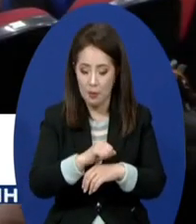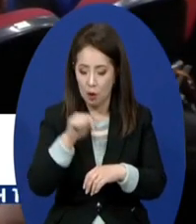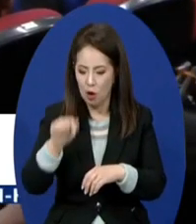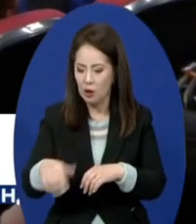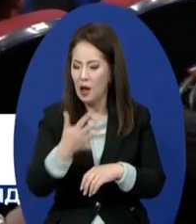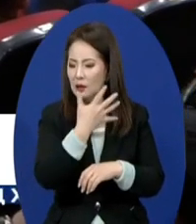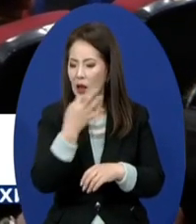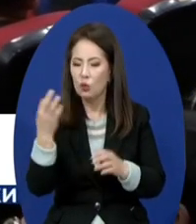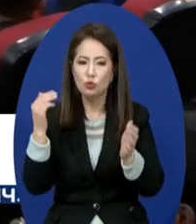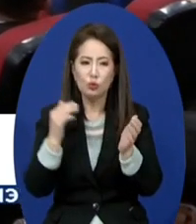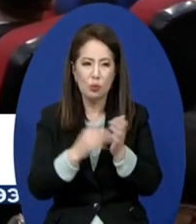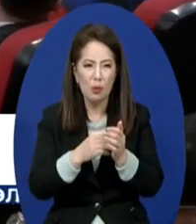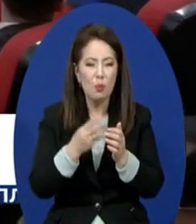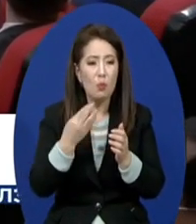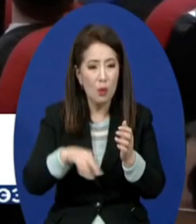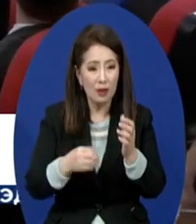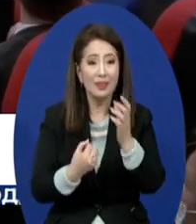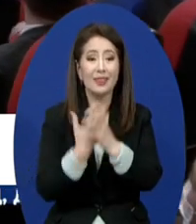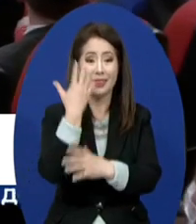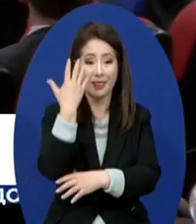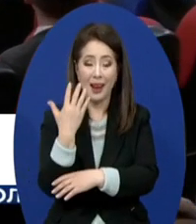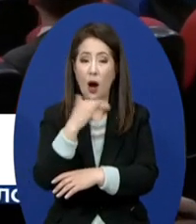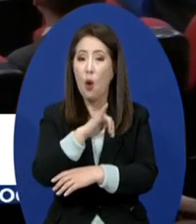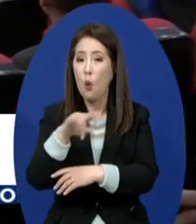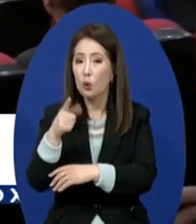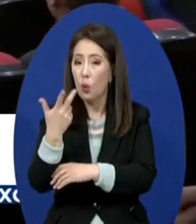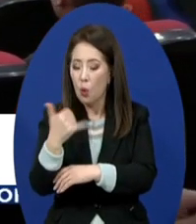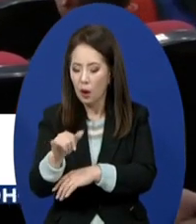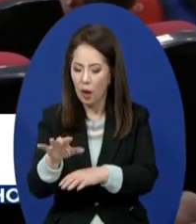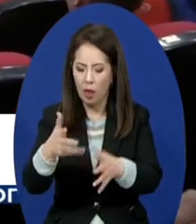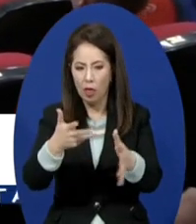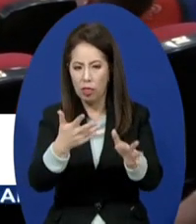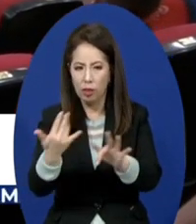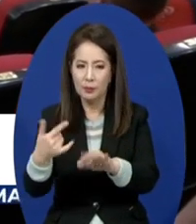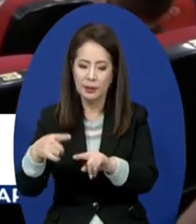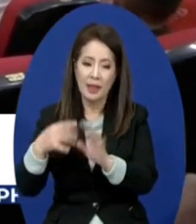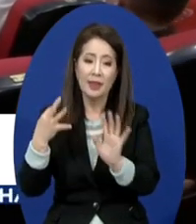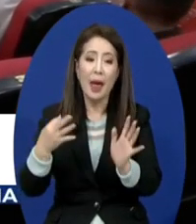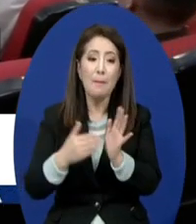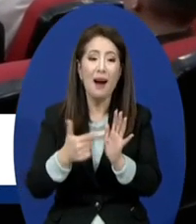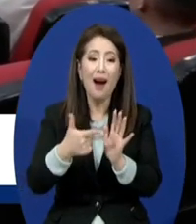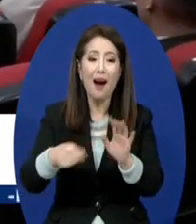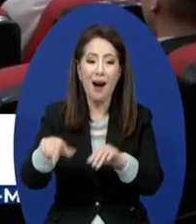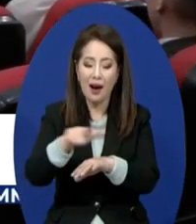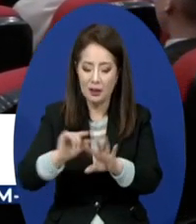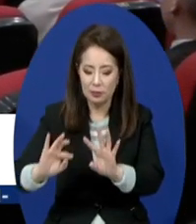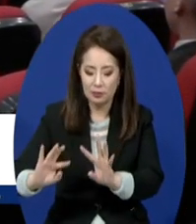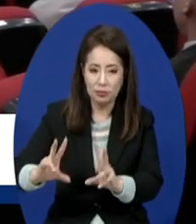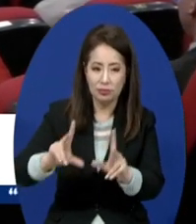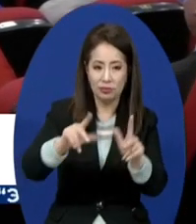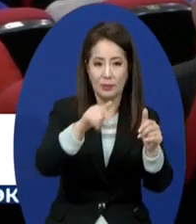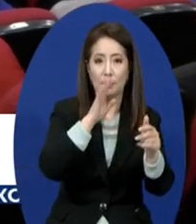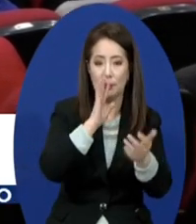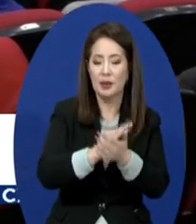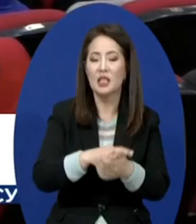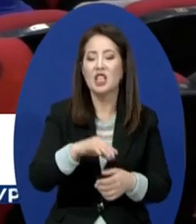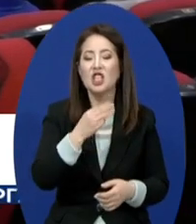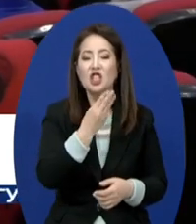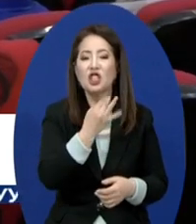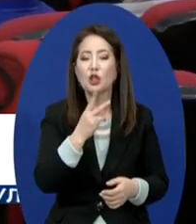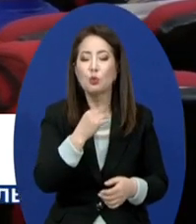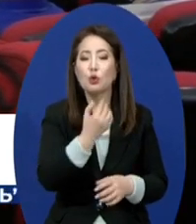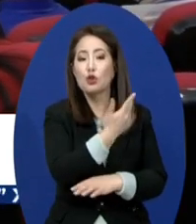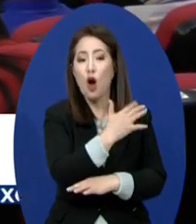уул уурхайн хулмаас тархлагдсан 8,000 га талбайг нөхөн сэргэнэ. Ангийн хэмжээнд шилмэс тойтой 5, заган